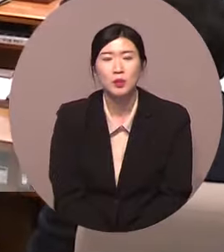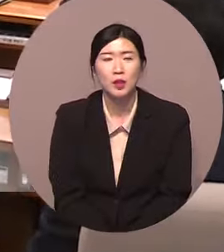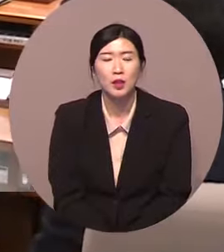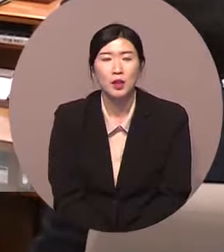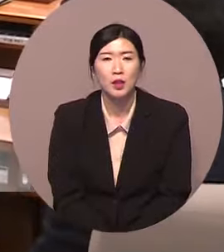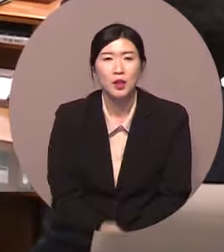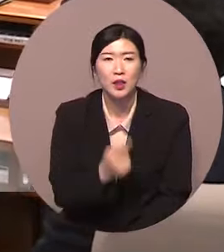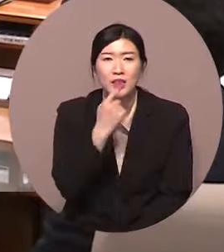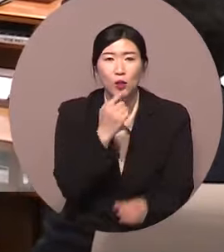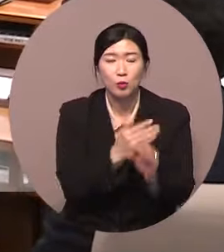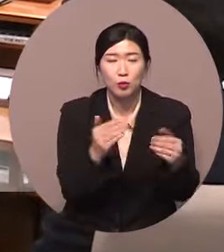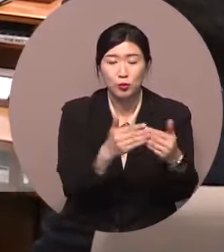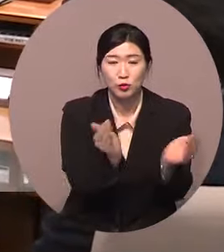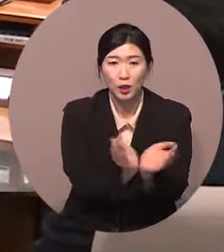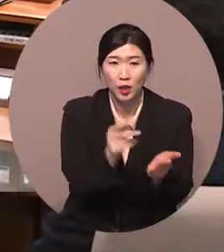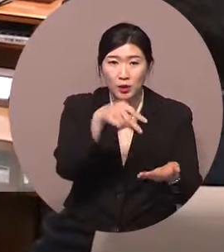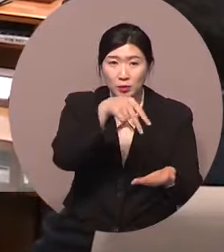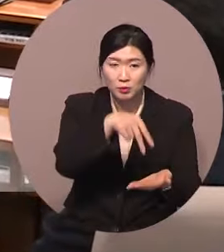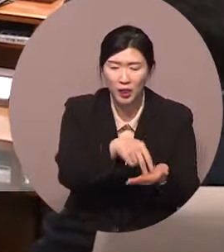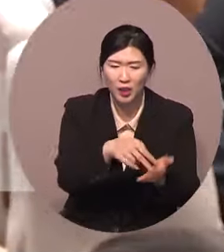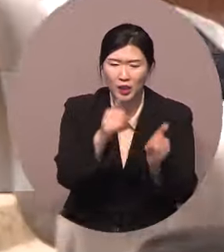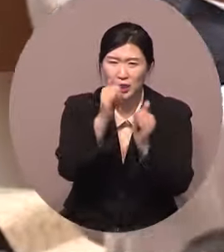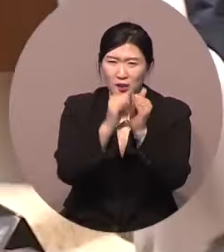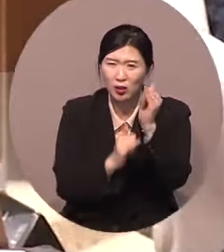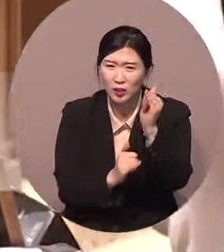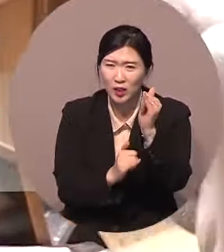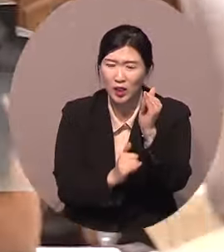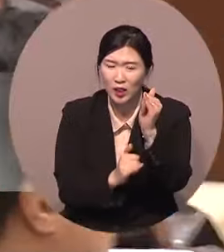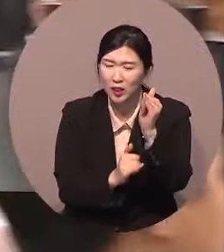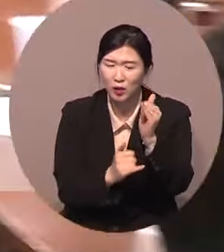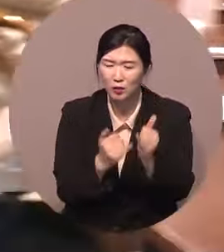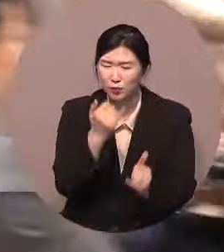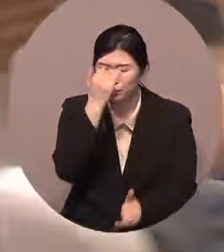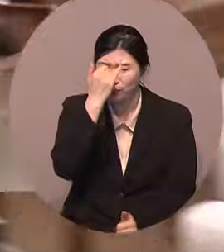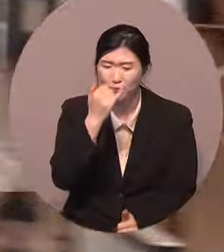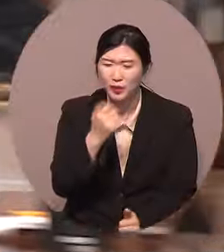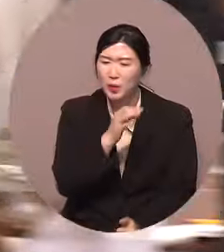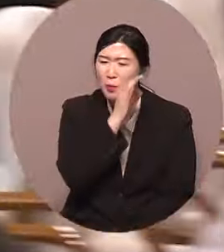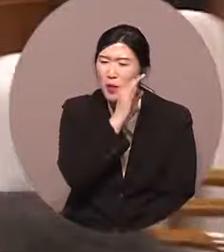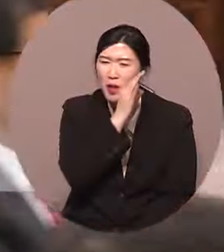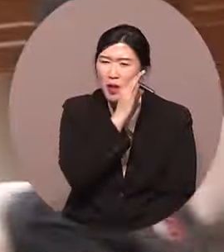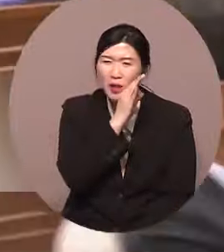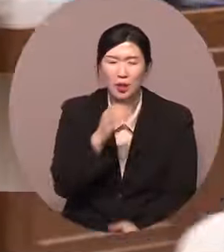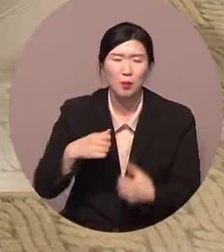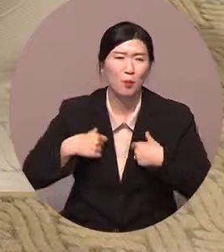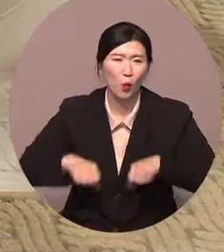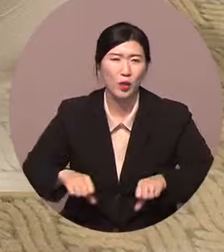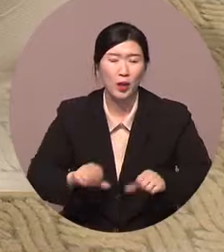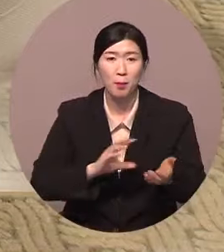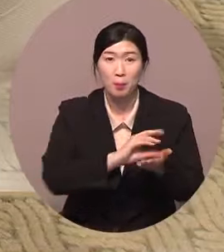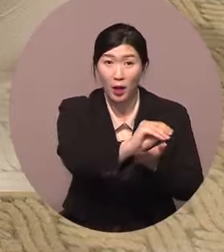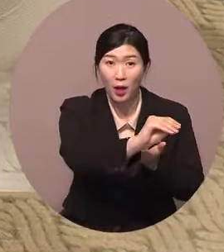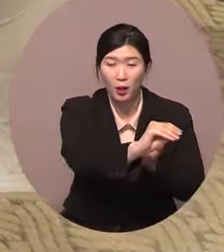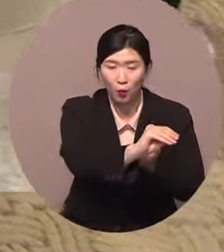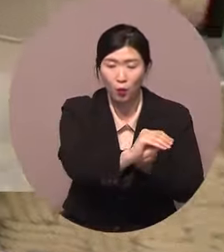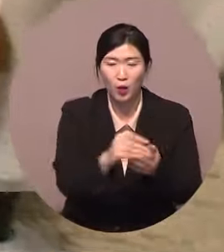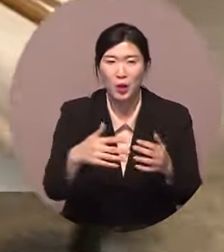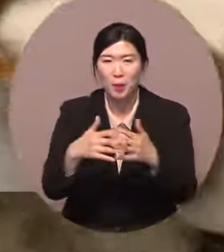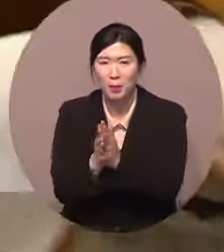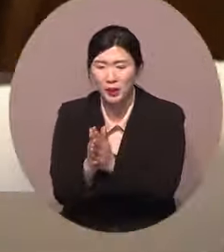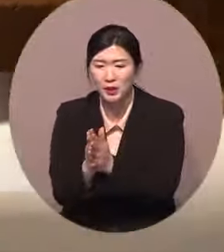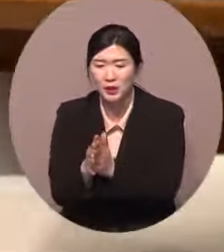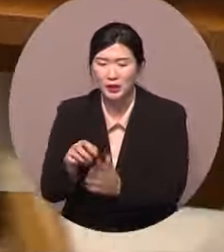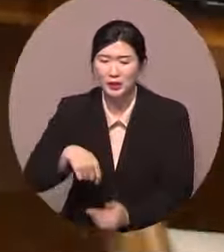도 의원들은 표결에 앞서 역사에 오점이 남는 표결은 하지 않겠다며 전원 퇴장했고 폐지 결정에 대해선